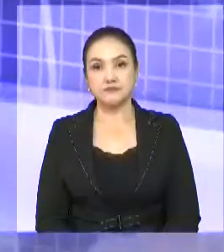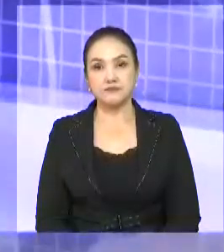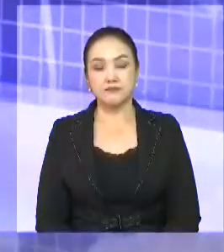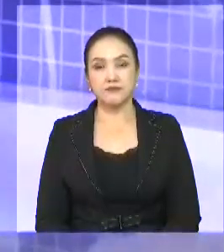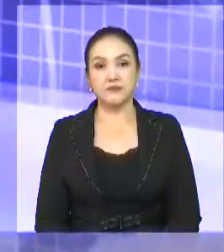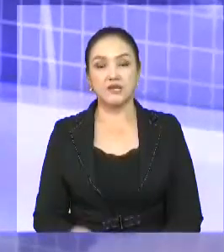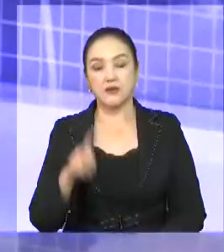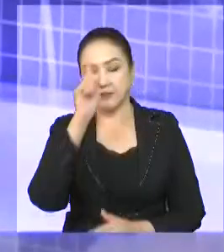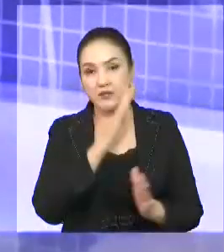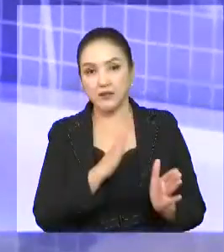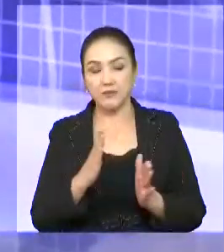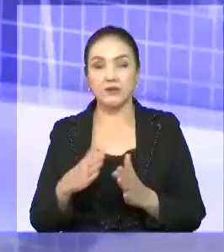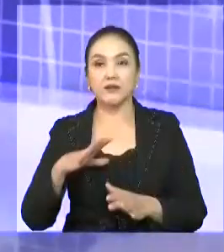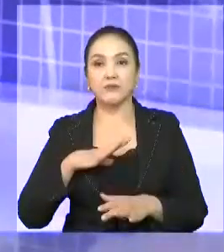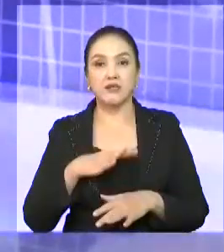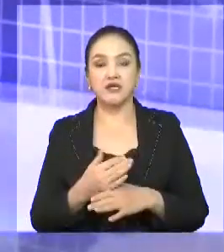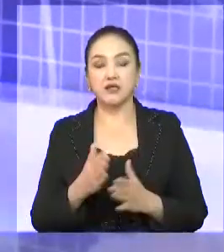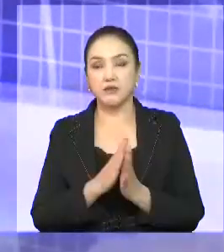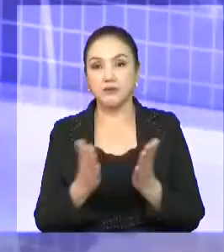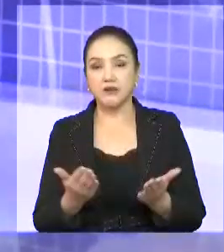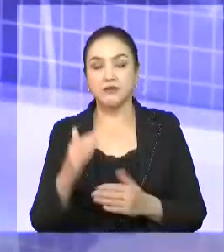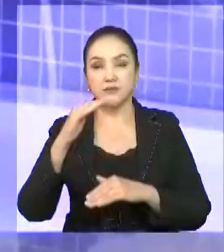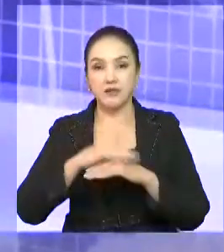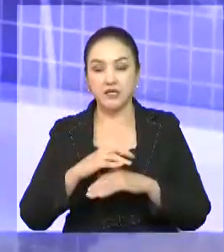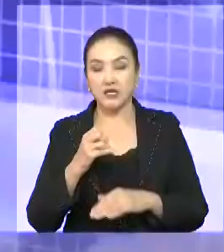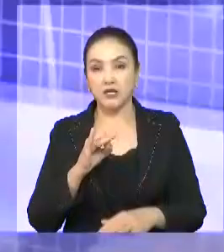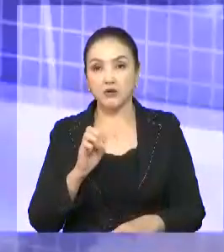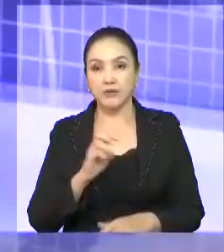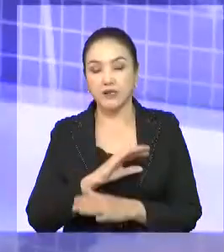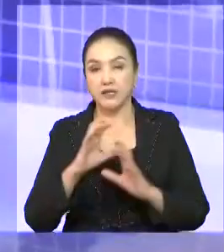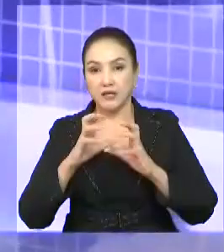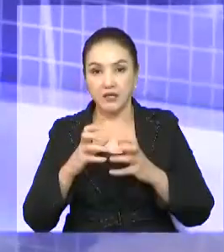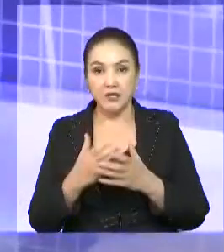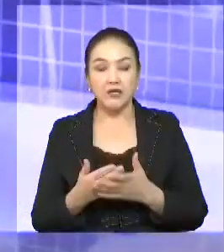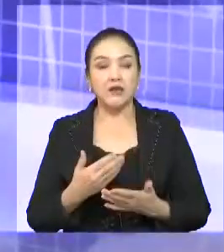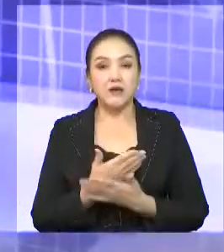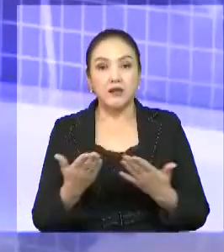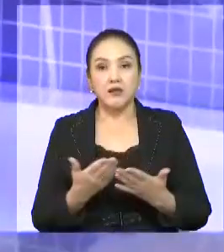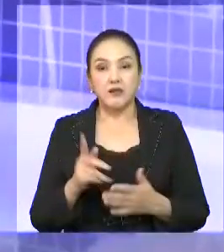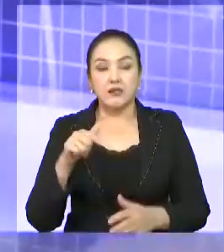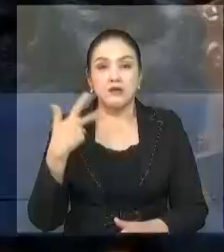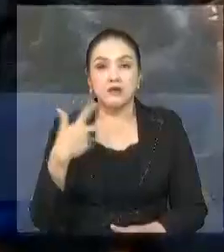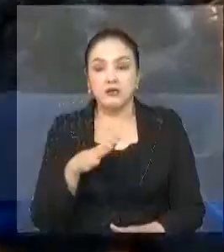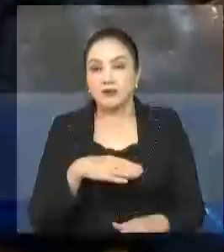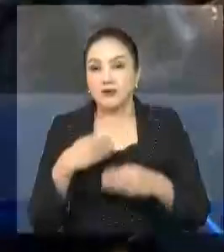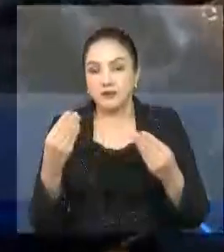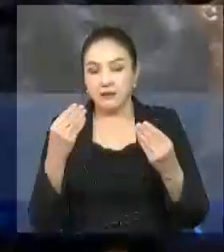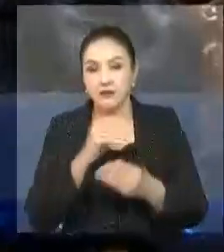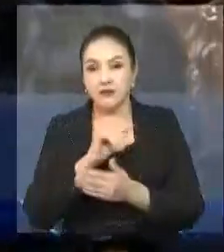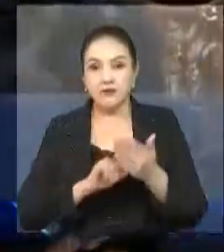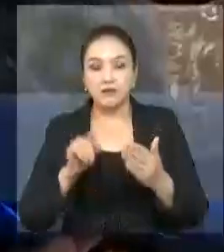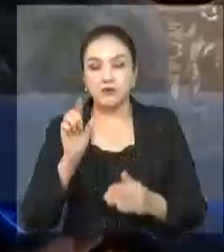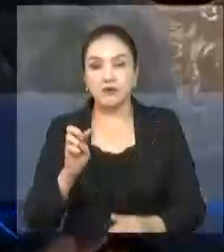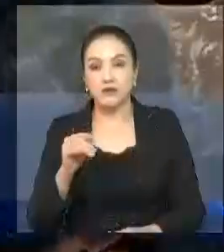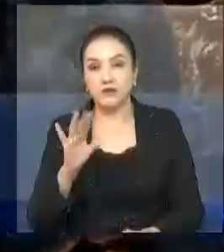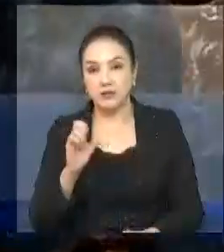В библиотеке имени Сактагана Баишева состоялся литературный вечер «Сакеннан Сырши Алемы», посвященный 130-летию выдающегося писателя